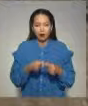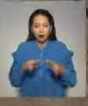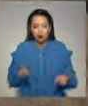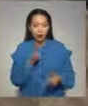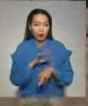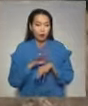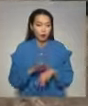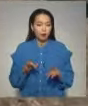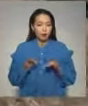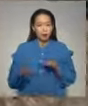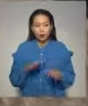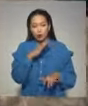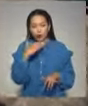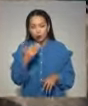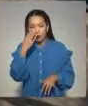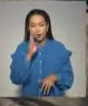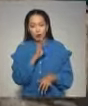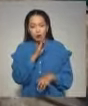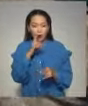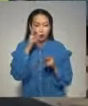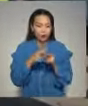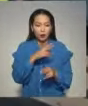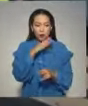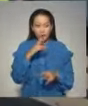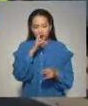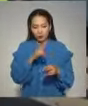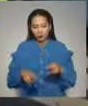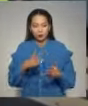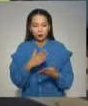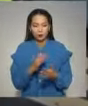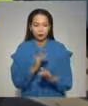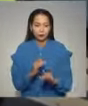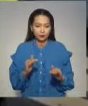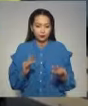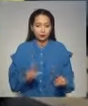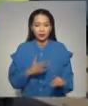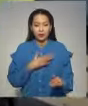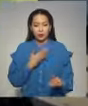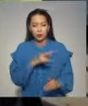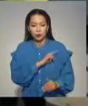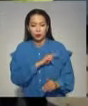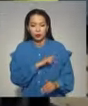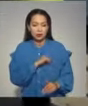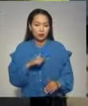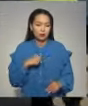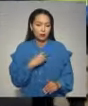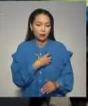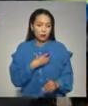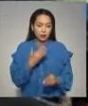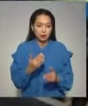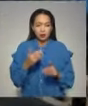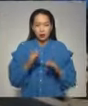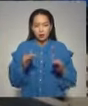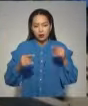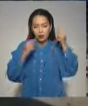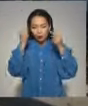өткізуде. Олардың көпшілігі ата-анасынан, бауырларынан айырылған. Біздің жұмысымыздың ең жақсы бөлігі бұл балаларға